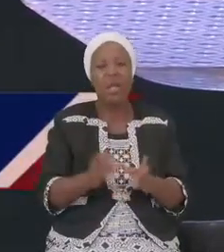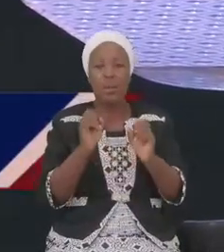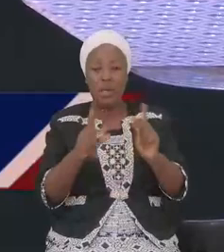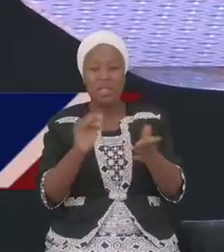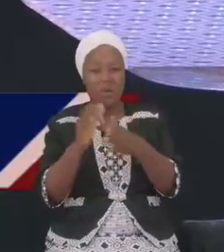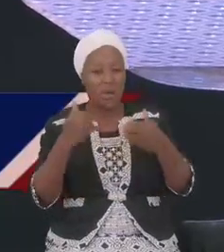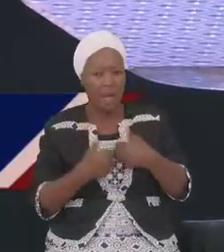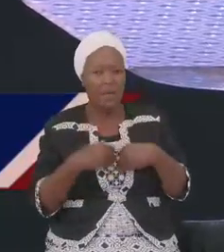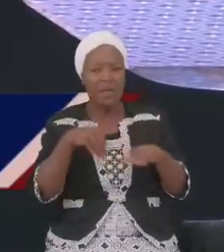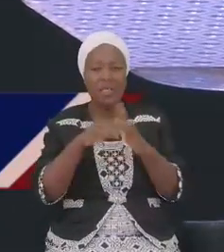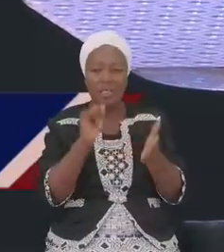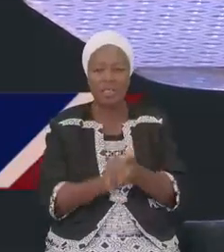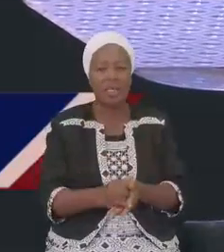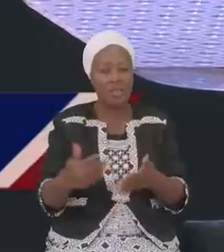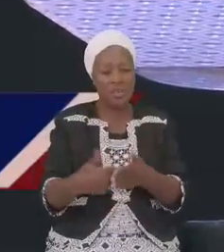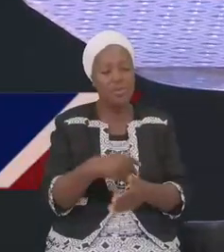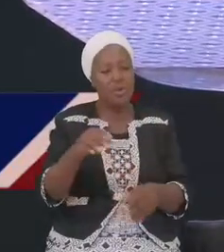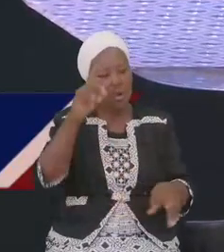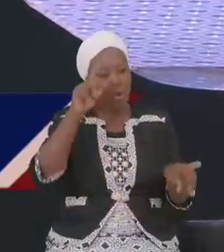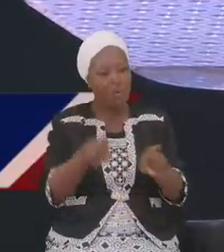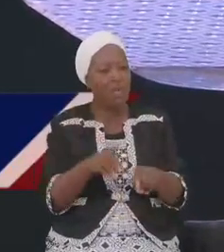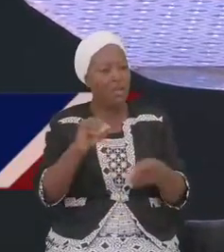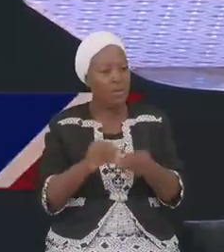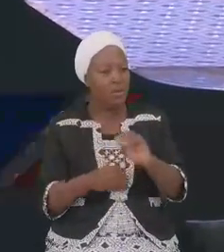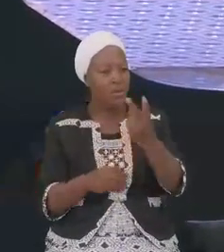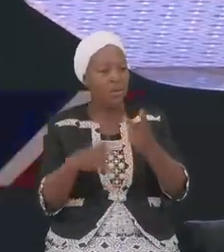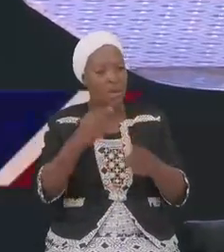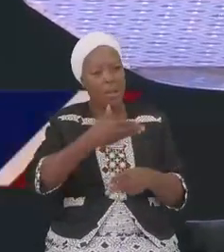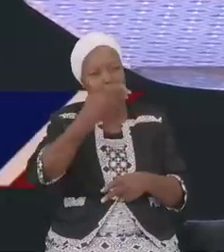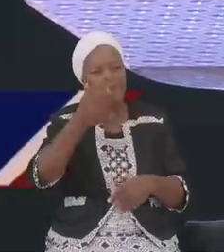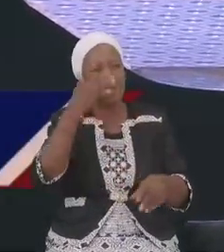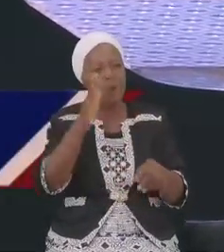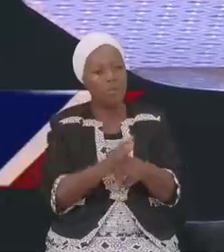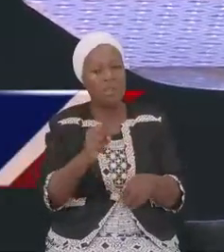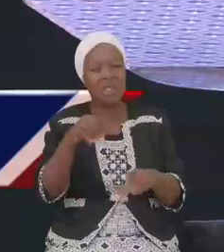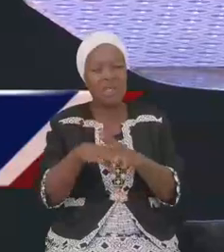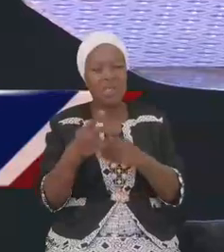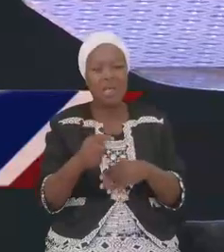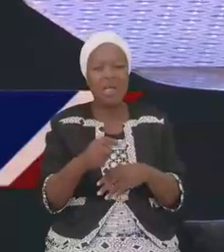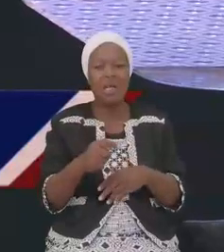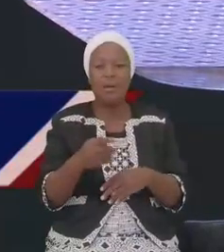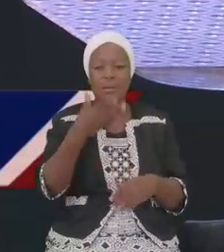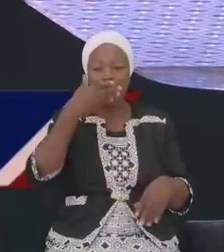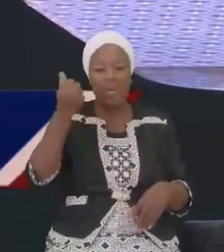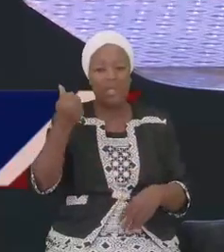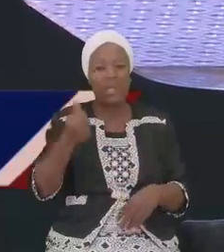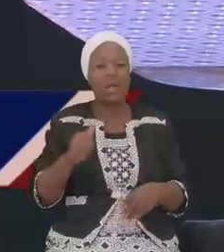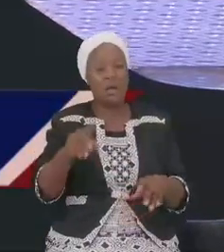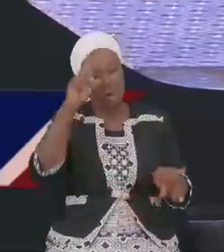cette nouvelle alliance? Deux, les promesses meilleures dans la meilleure alliance.